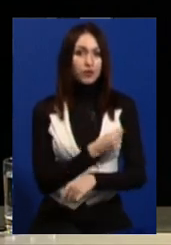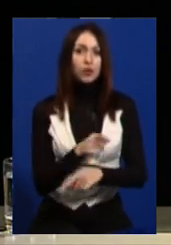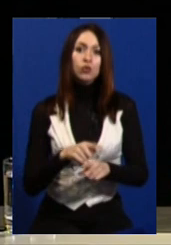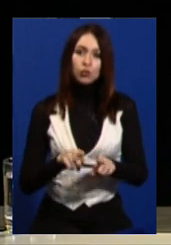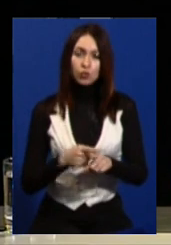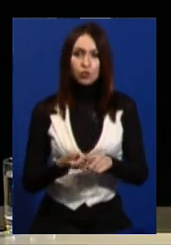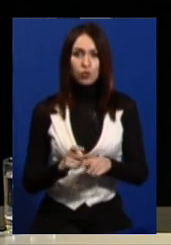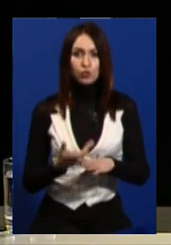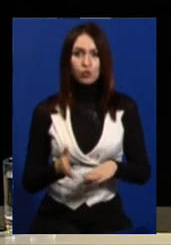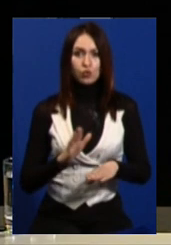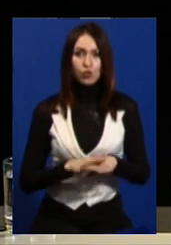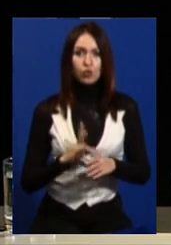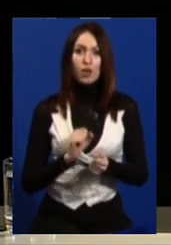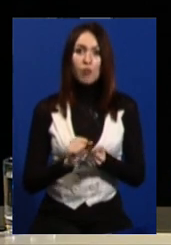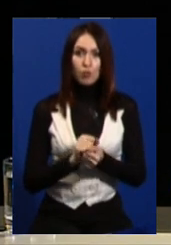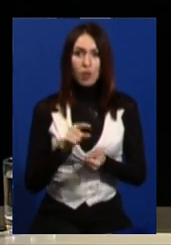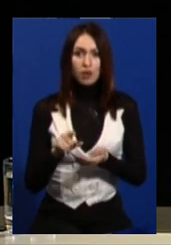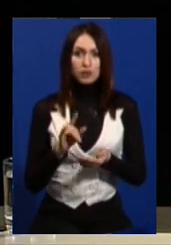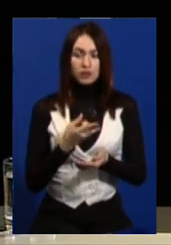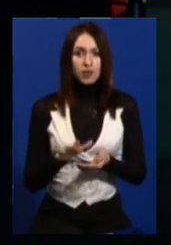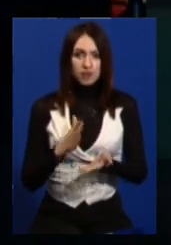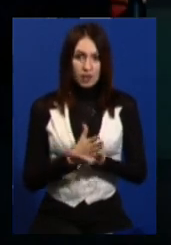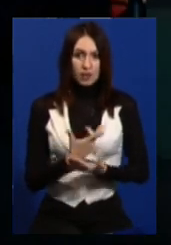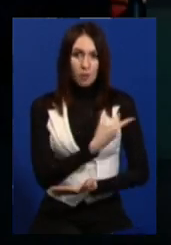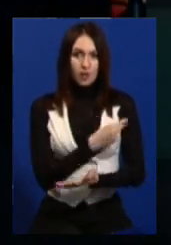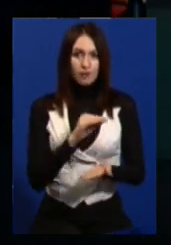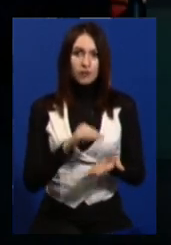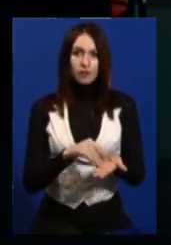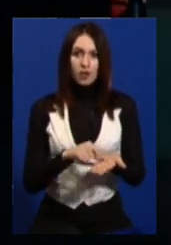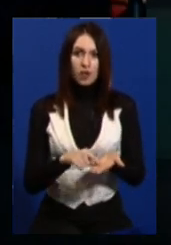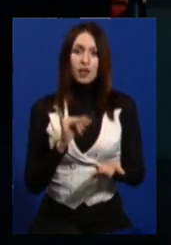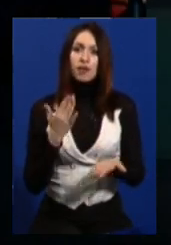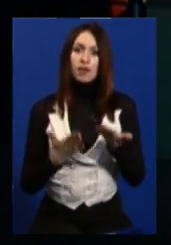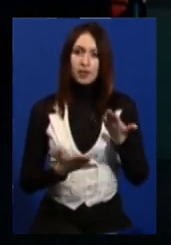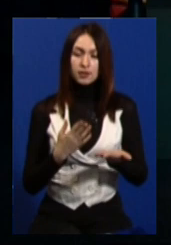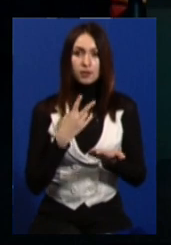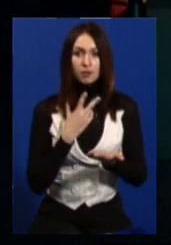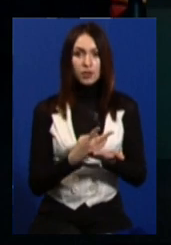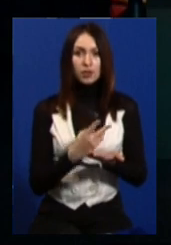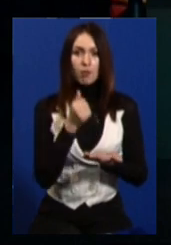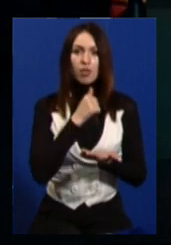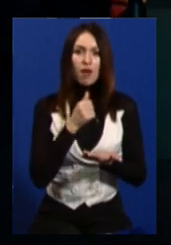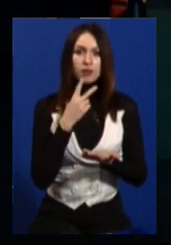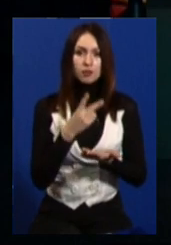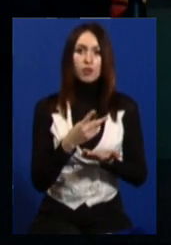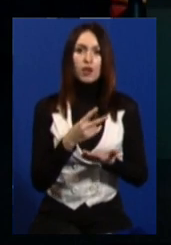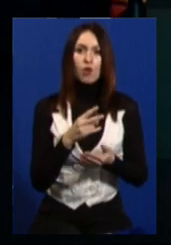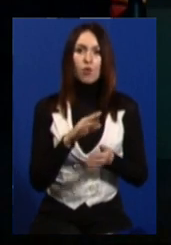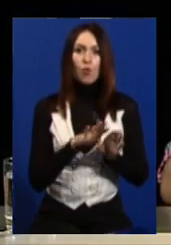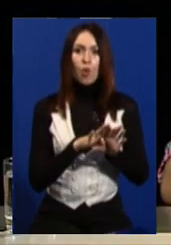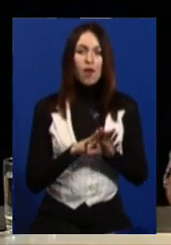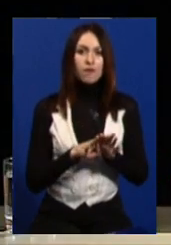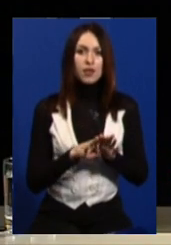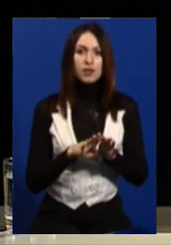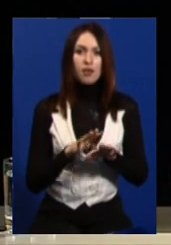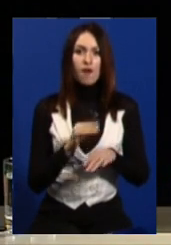сложно, то есть на бумаге эти дети будут привиты. И если пытаться оценивать уровень охвата вакцинации в